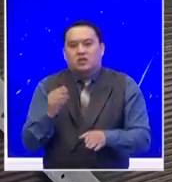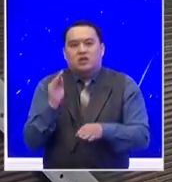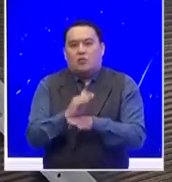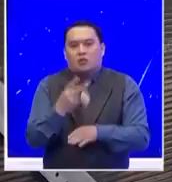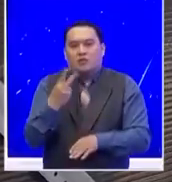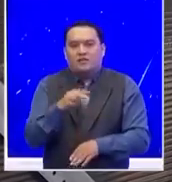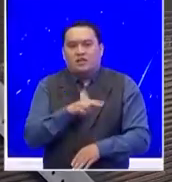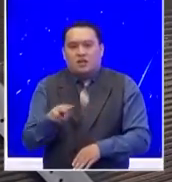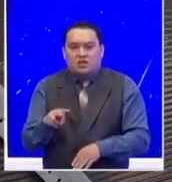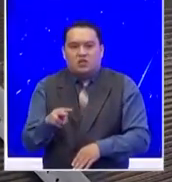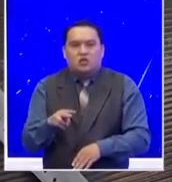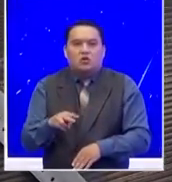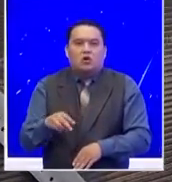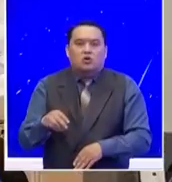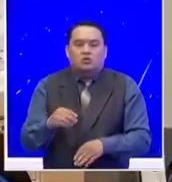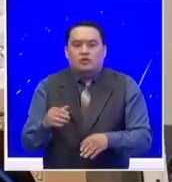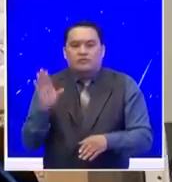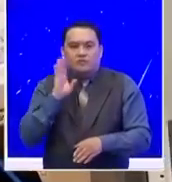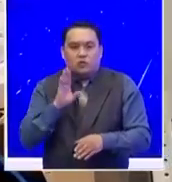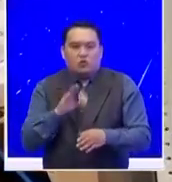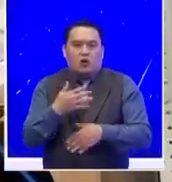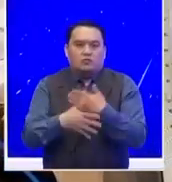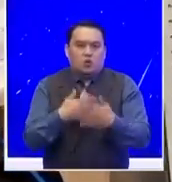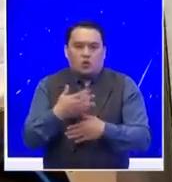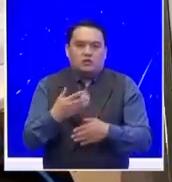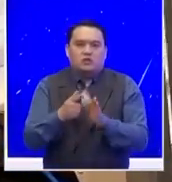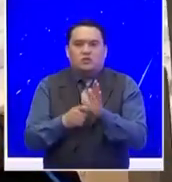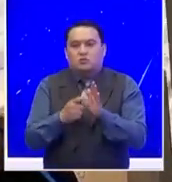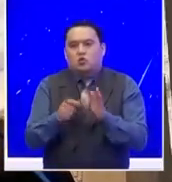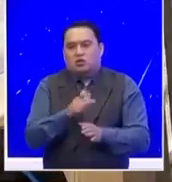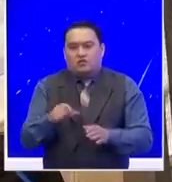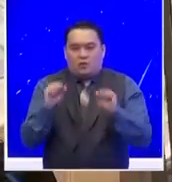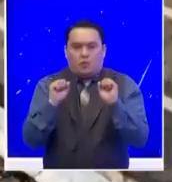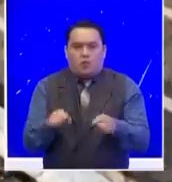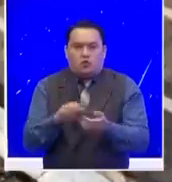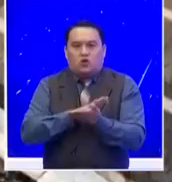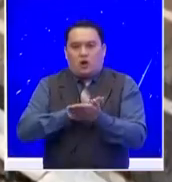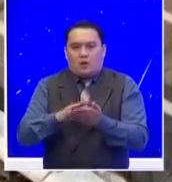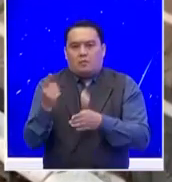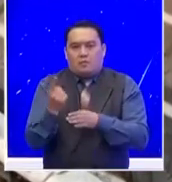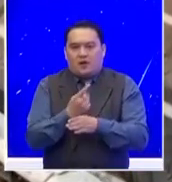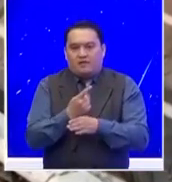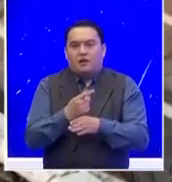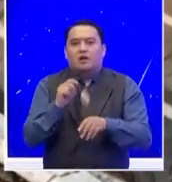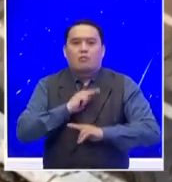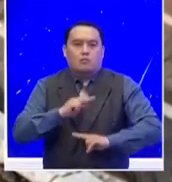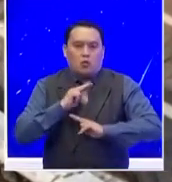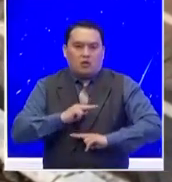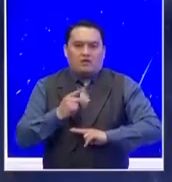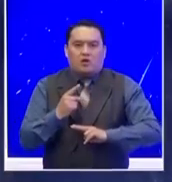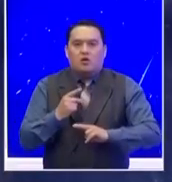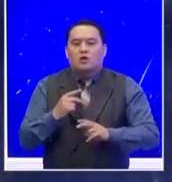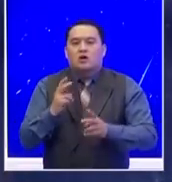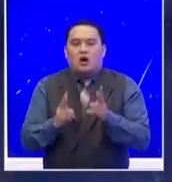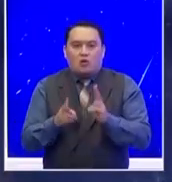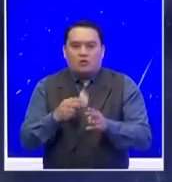наполнять 20-литровую емкость жидкостью. В среднем за час может обработать более 700 человек. Первый экземпляр уже работает в одном из